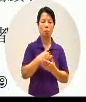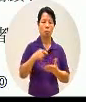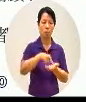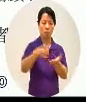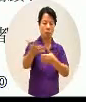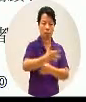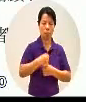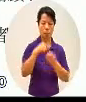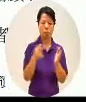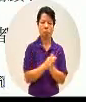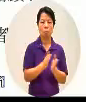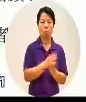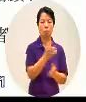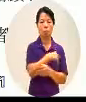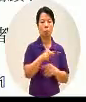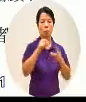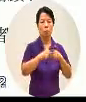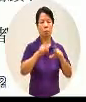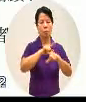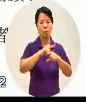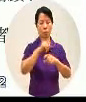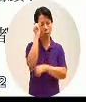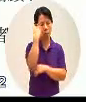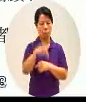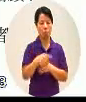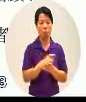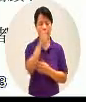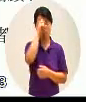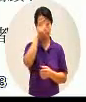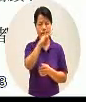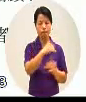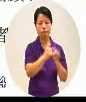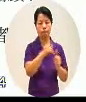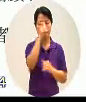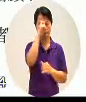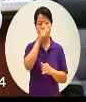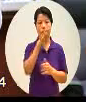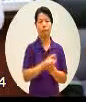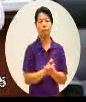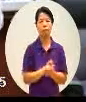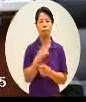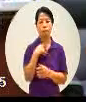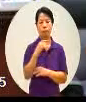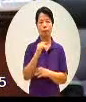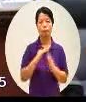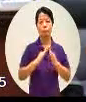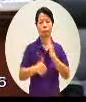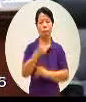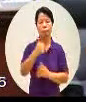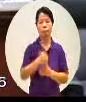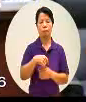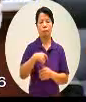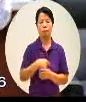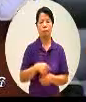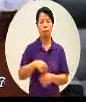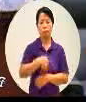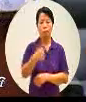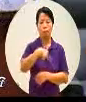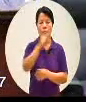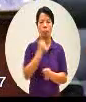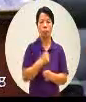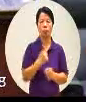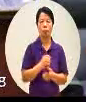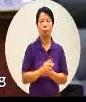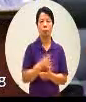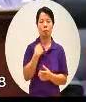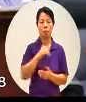啊，人遐个百姓真正足渴望、足巴望、足期望、足希望，咱市长你赶紧你甲做哦！啊，